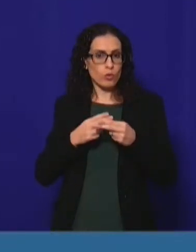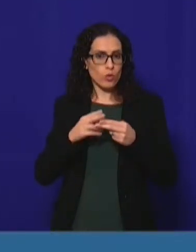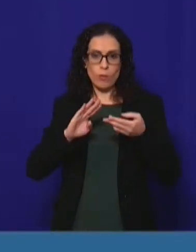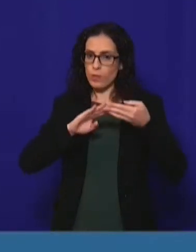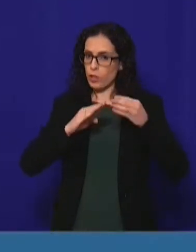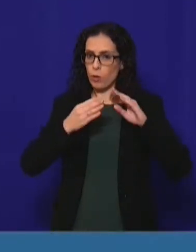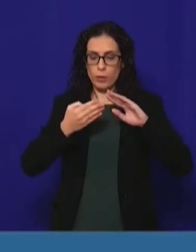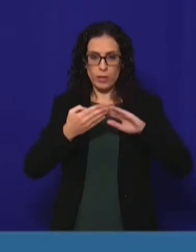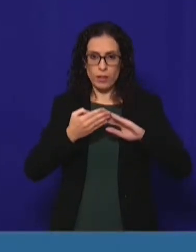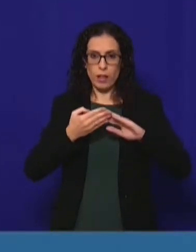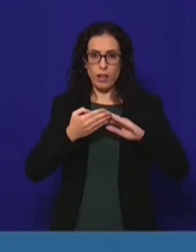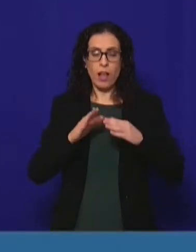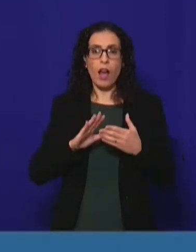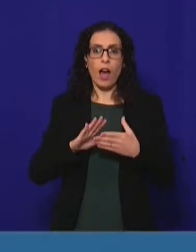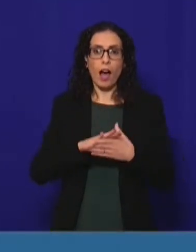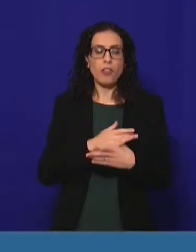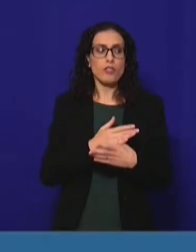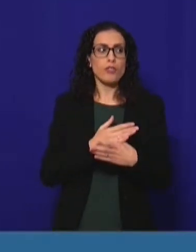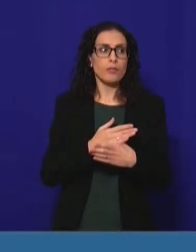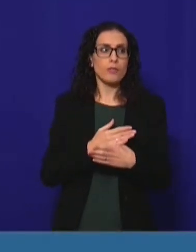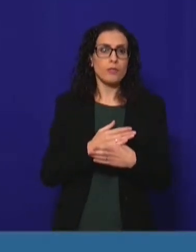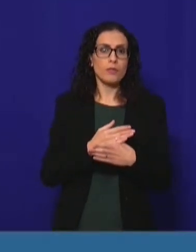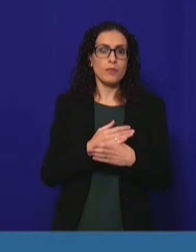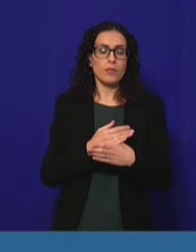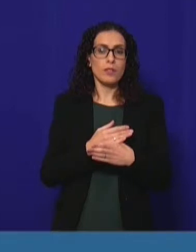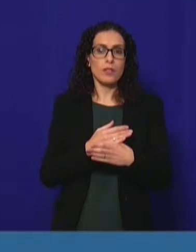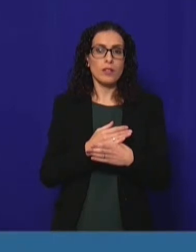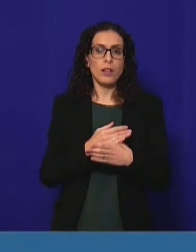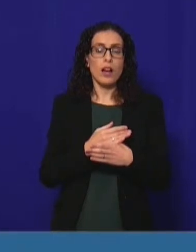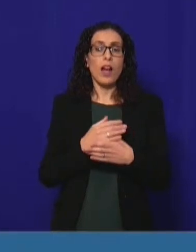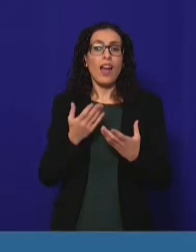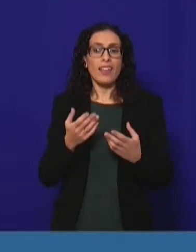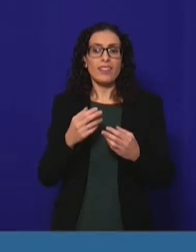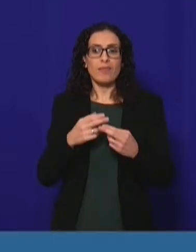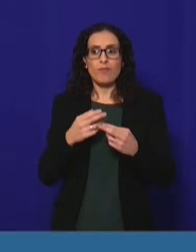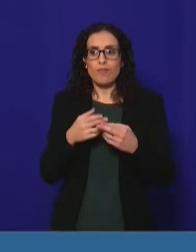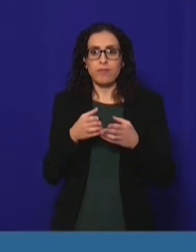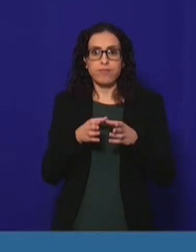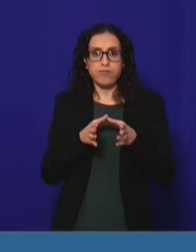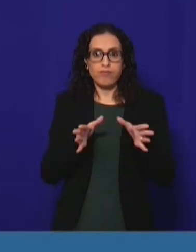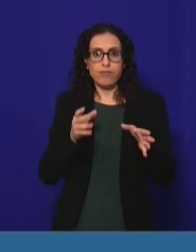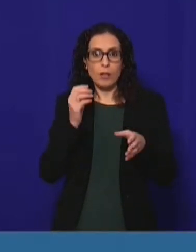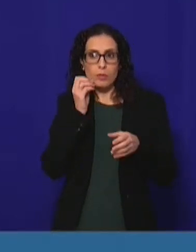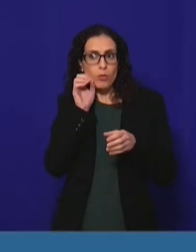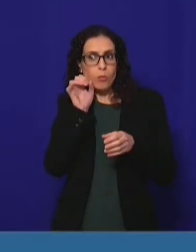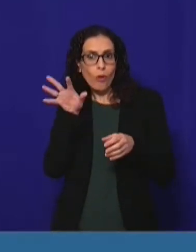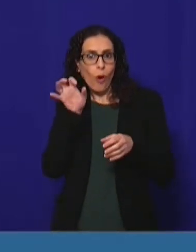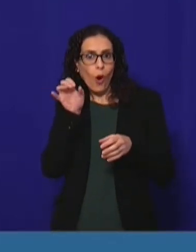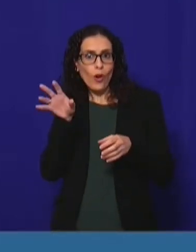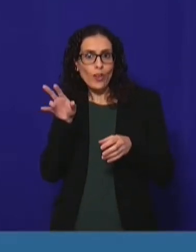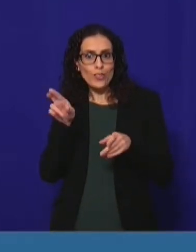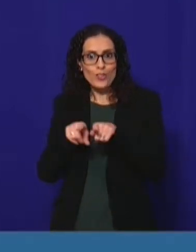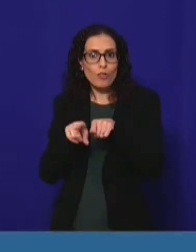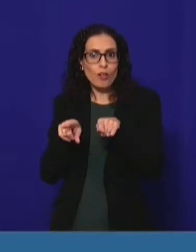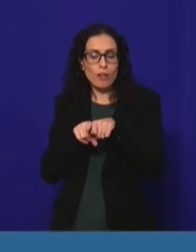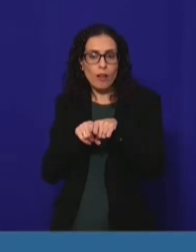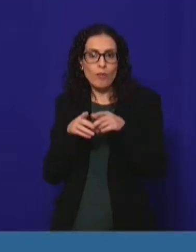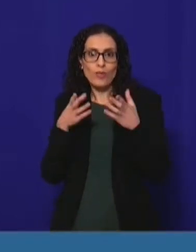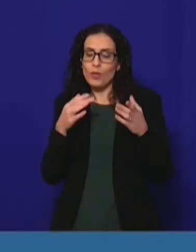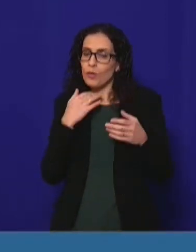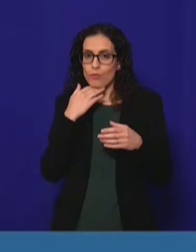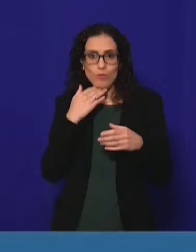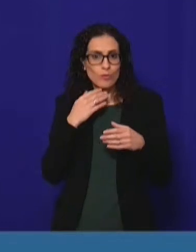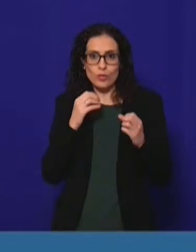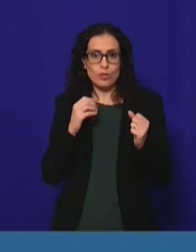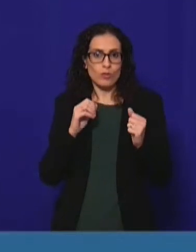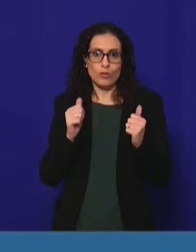pożizzjoni fil-maskra fejn hemmhekk ikunu jistgħu jgħaddu droplets u allura il-vantaġġ li aħna qegħdin nużaw il-maskri biex nipproteġu lil ħadd ieħor hemmhekk